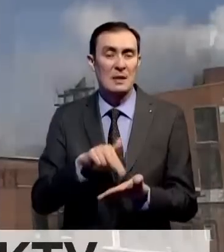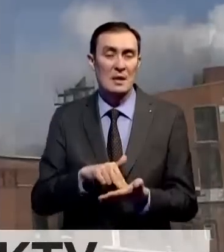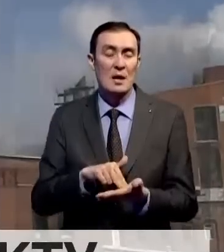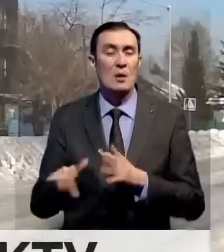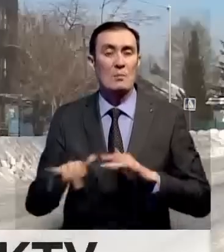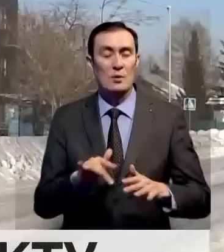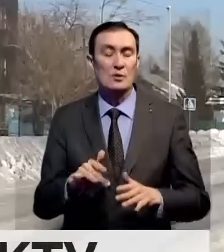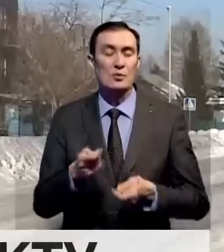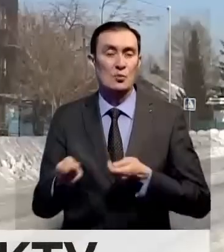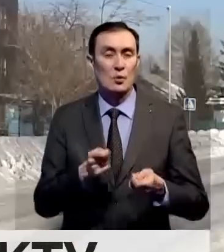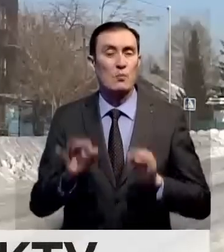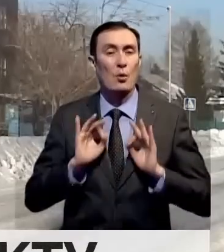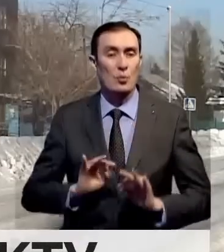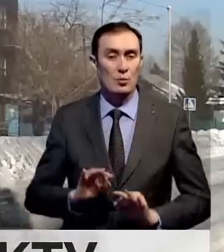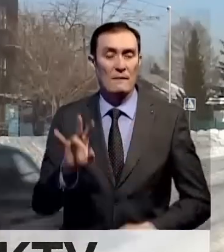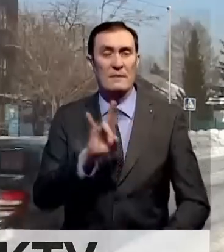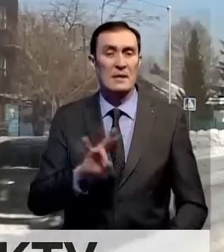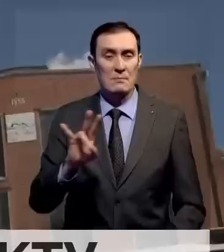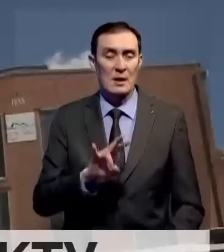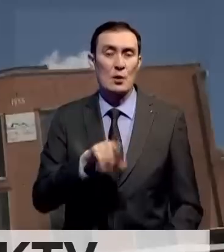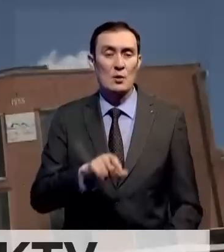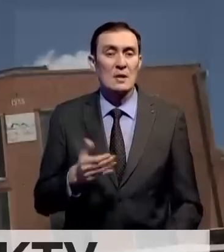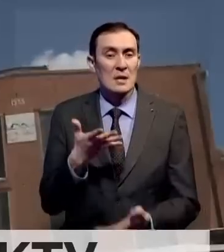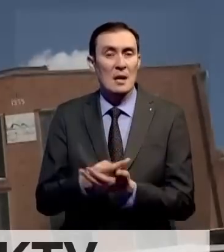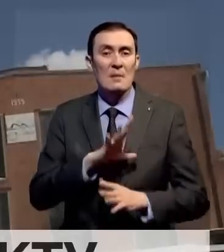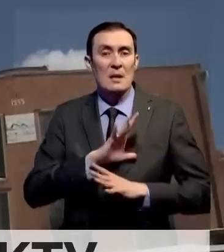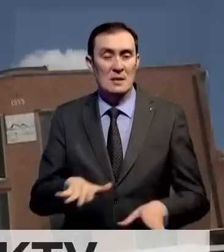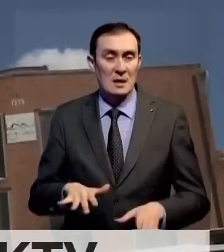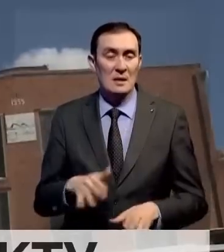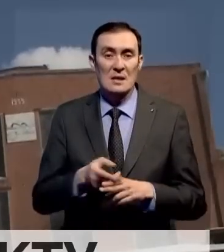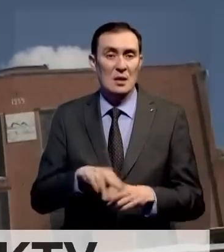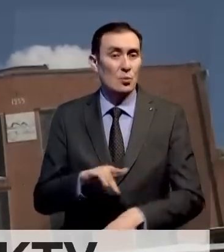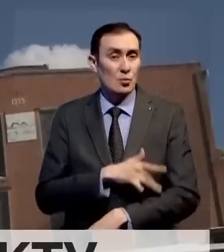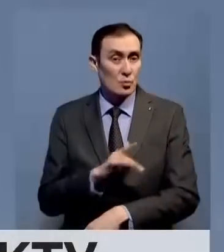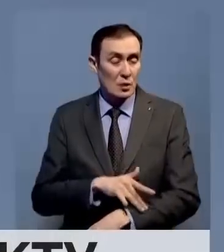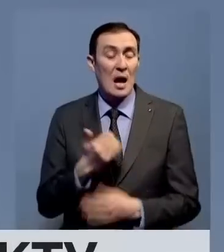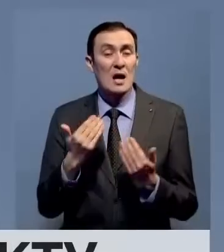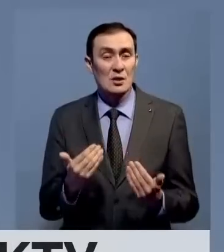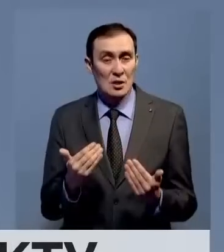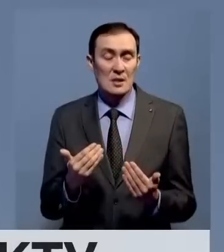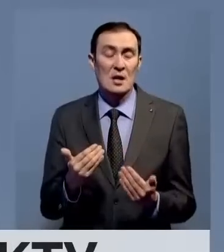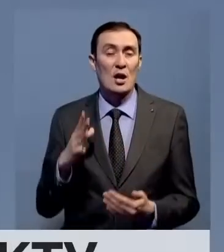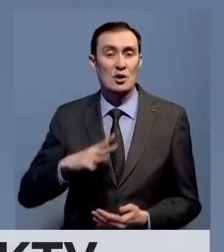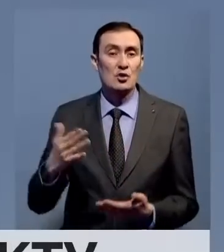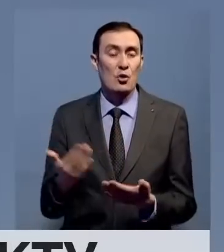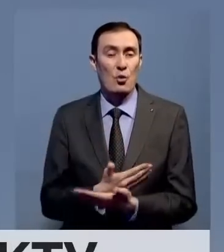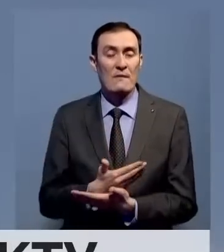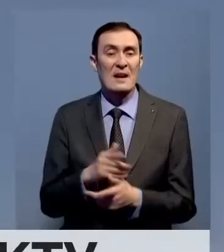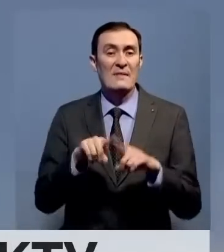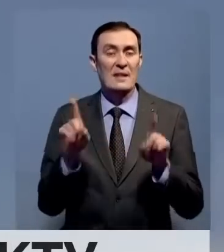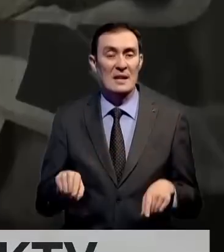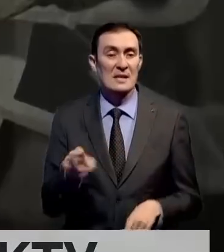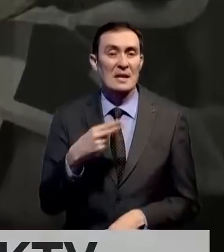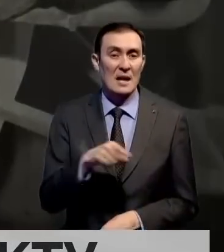Процесс также курирует прокуратура. В ноябре ридерцы не платили за неоказанные услуги. Сейчас абоненты ждут новых квитанций